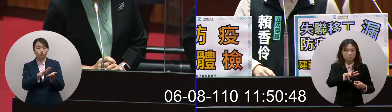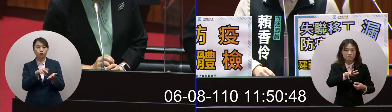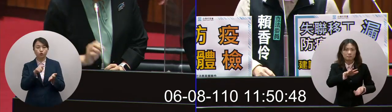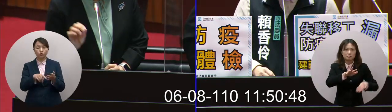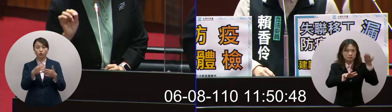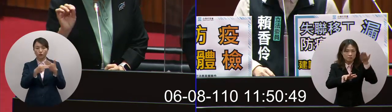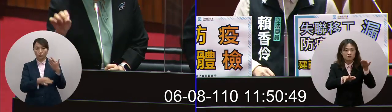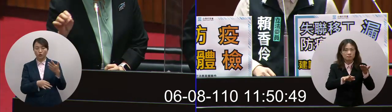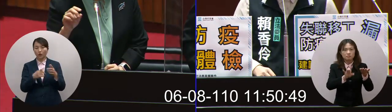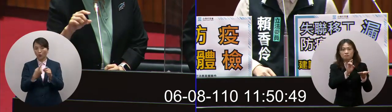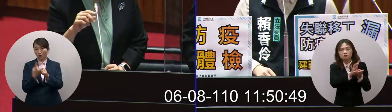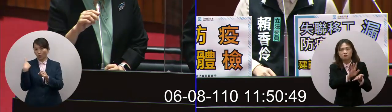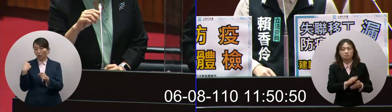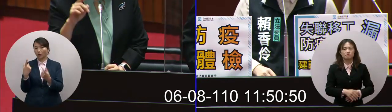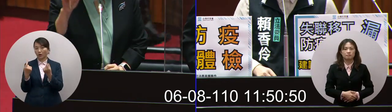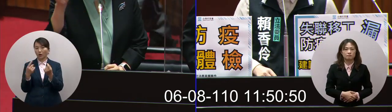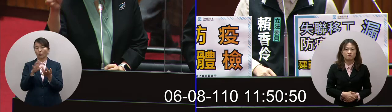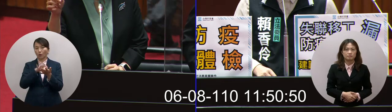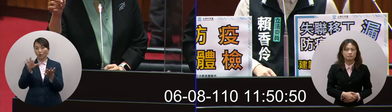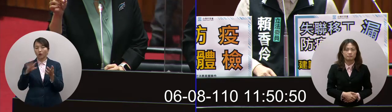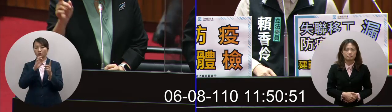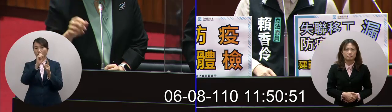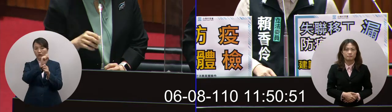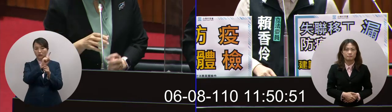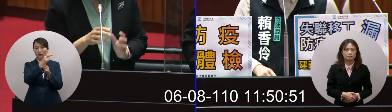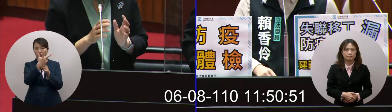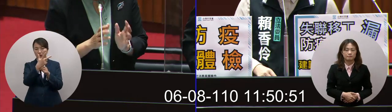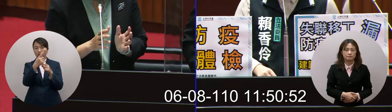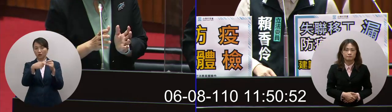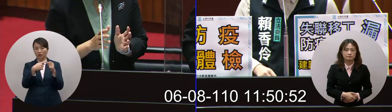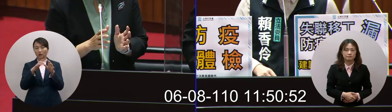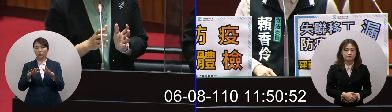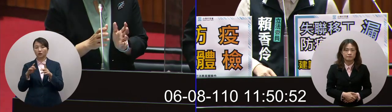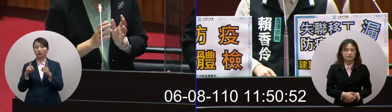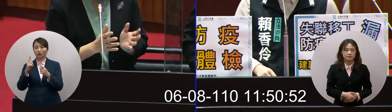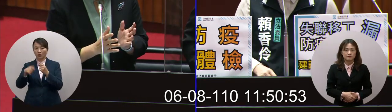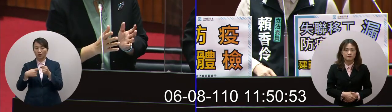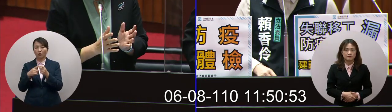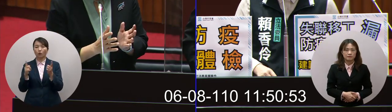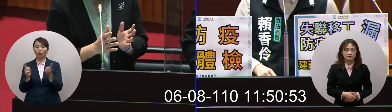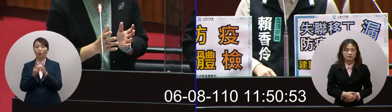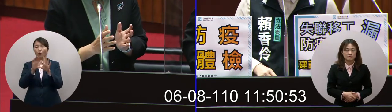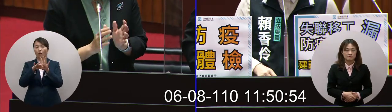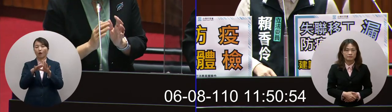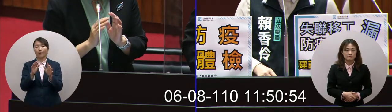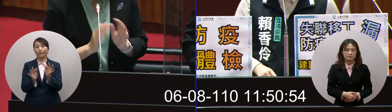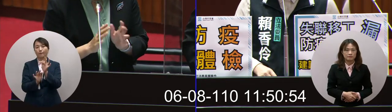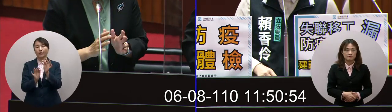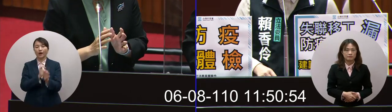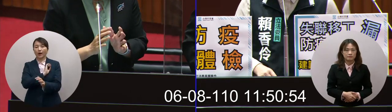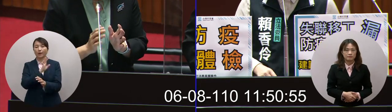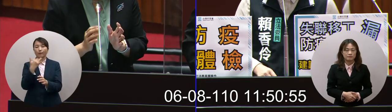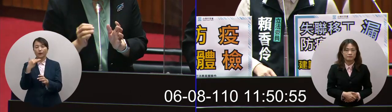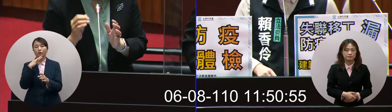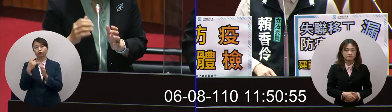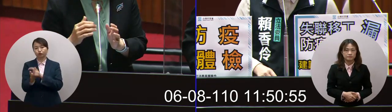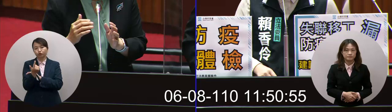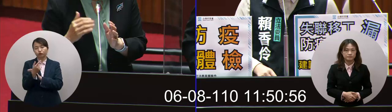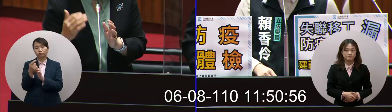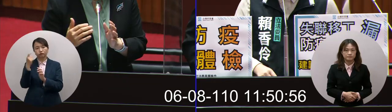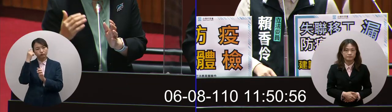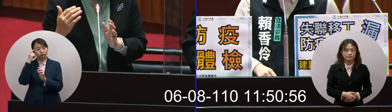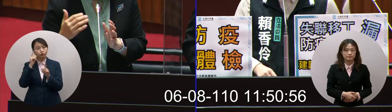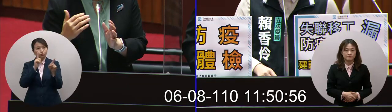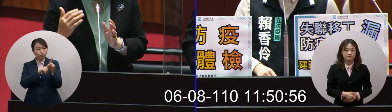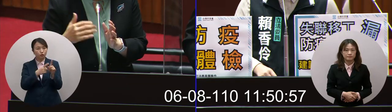的原则啊，因为跟去年也是一样，去年是用107了，那今年因为还没有报完税，那、啊、我们为了要快啊，哈，所以也是